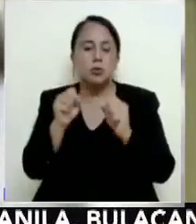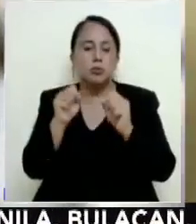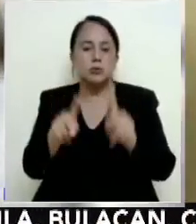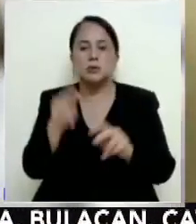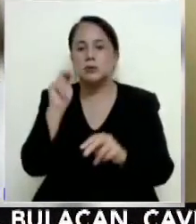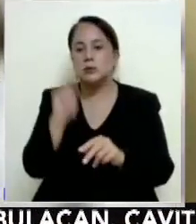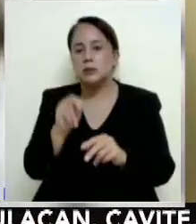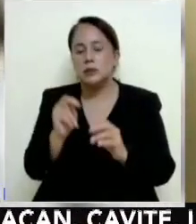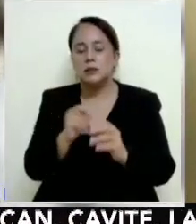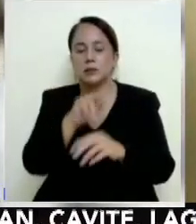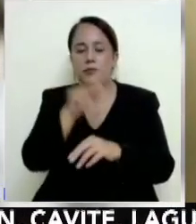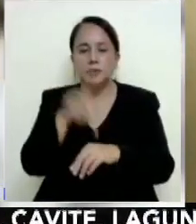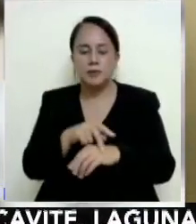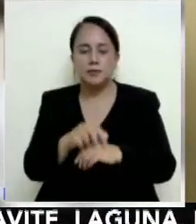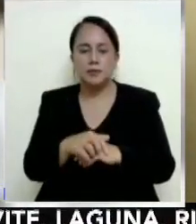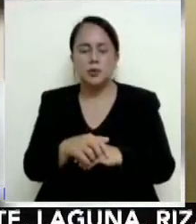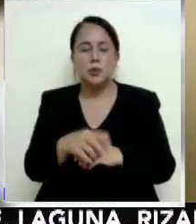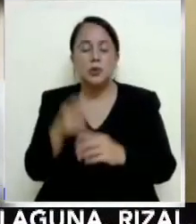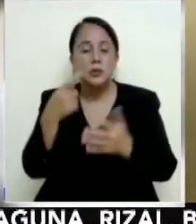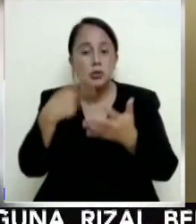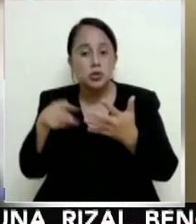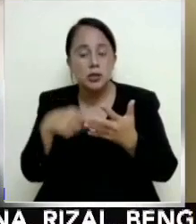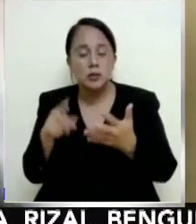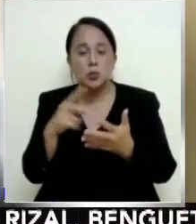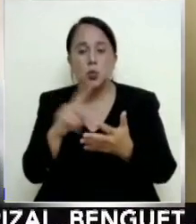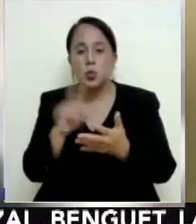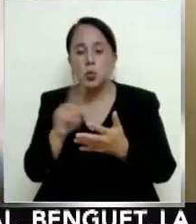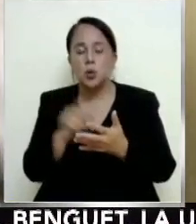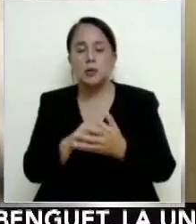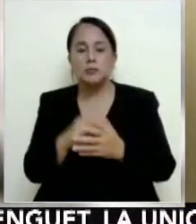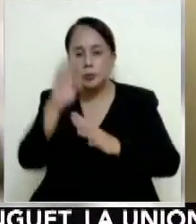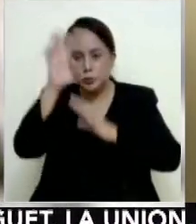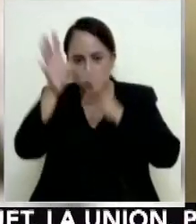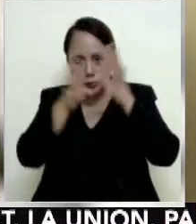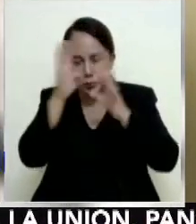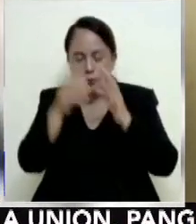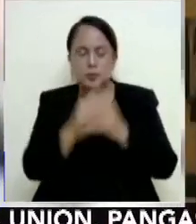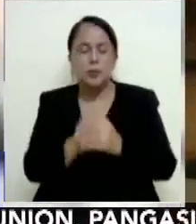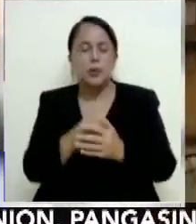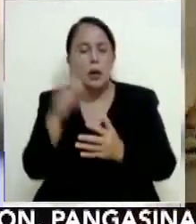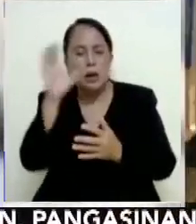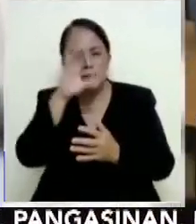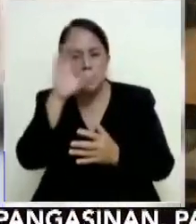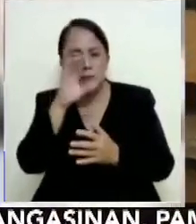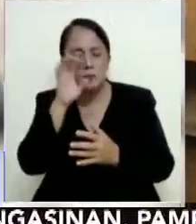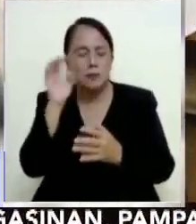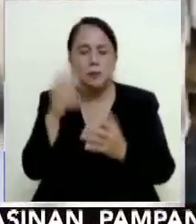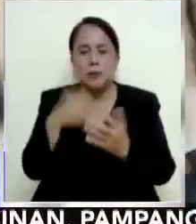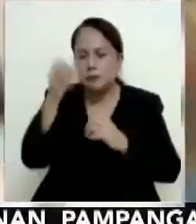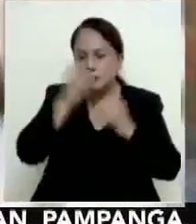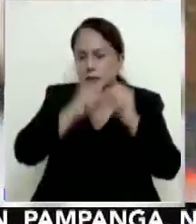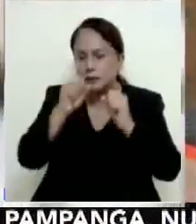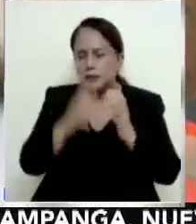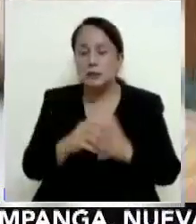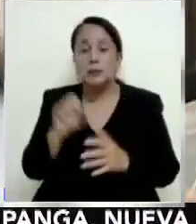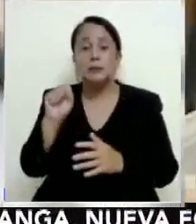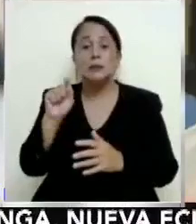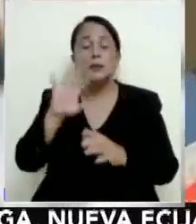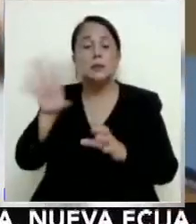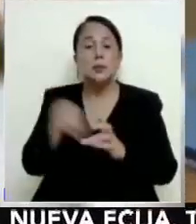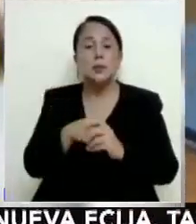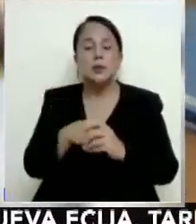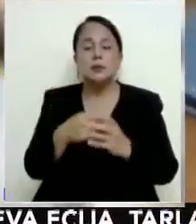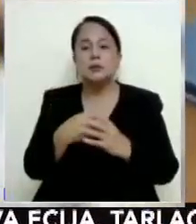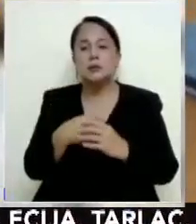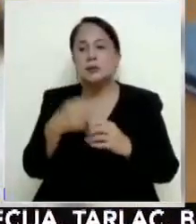We are looking for innovators, we are looking for scientists. The STEM also includes technicians. Marami